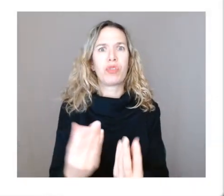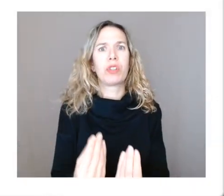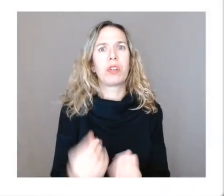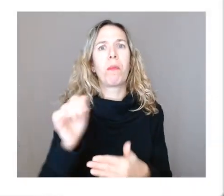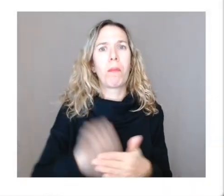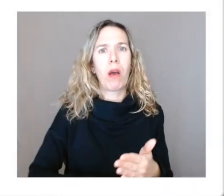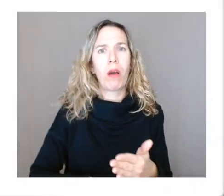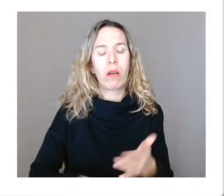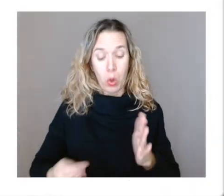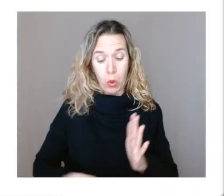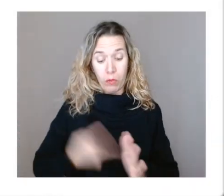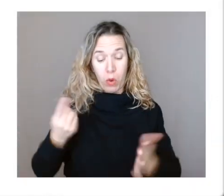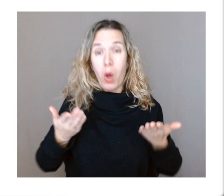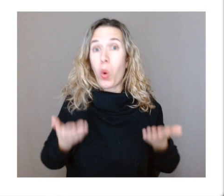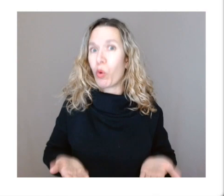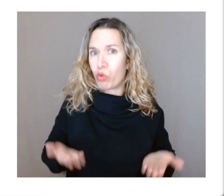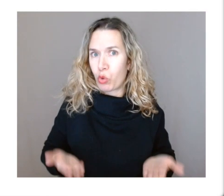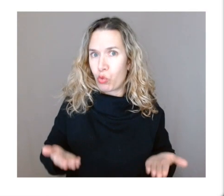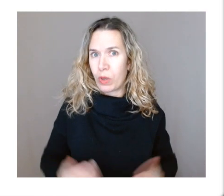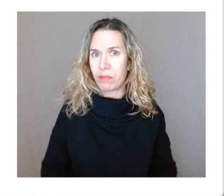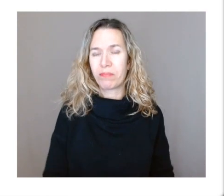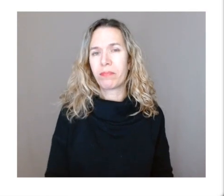fois aujourd'hui.